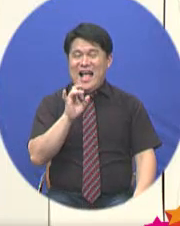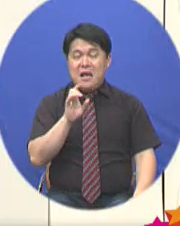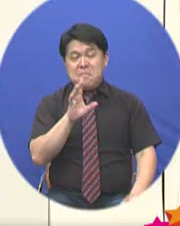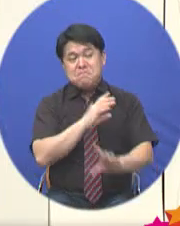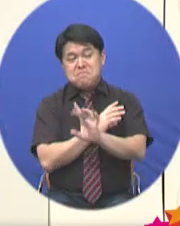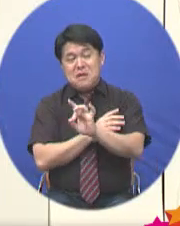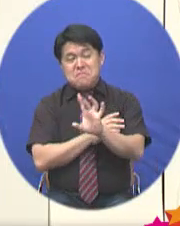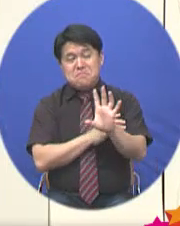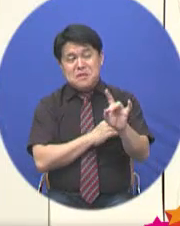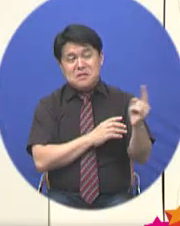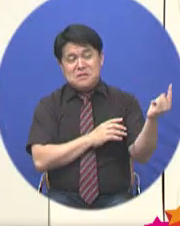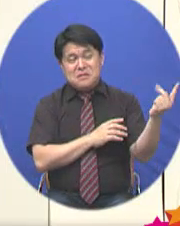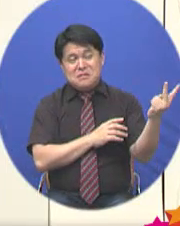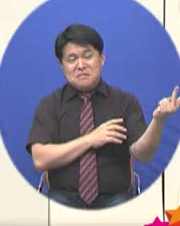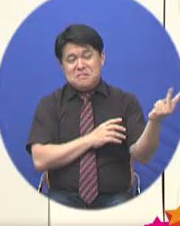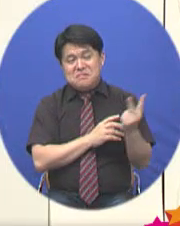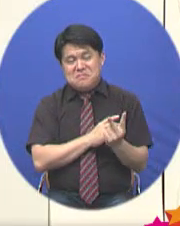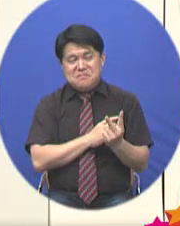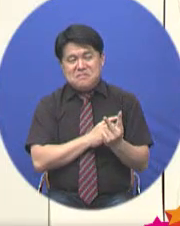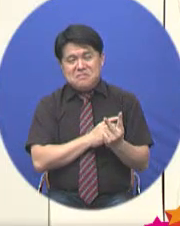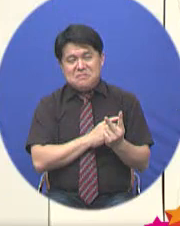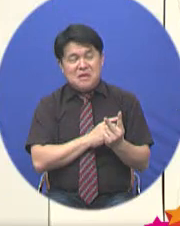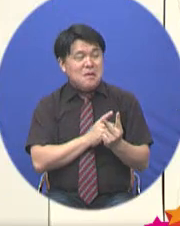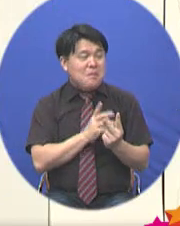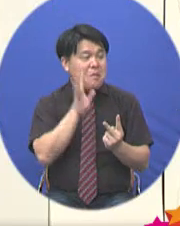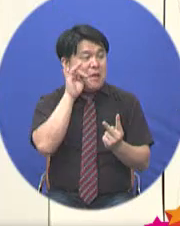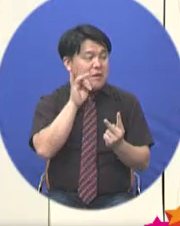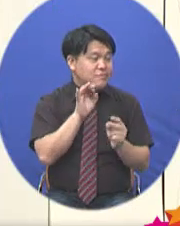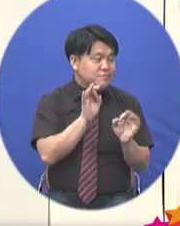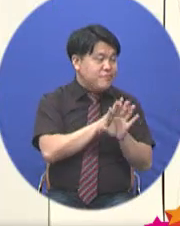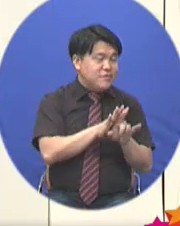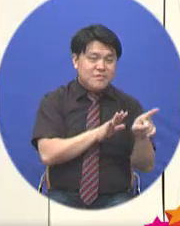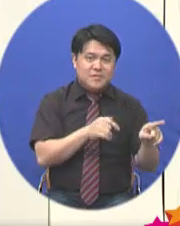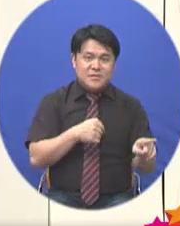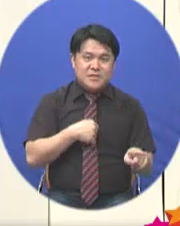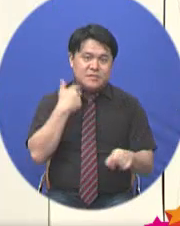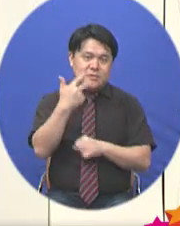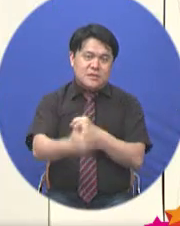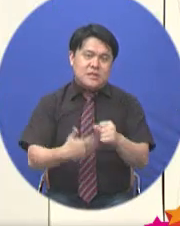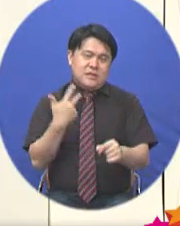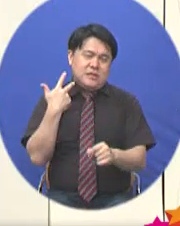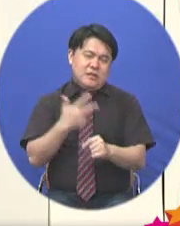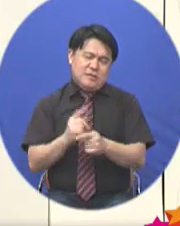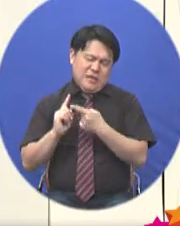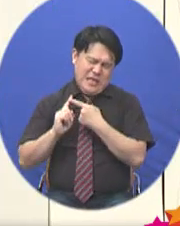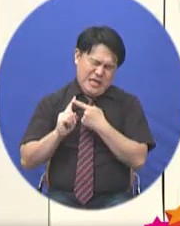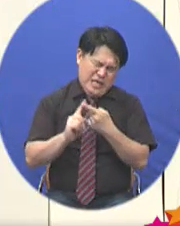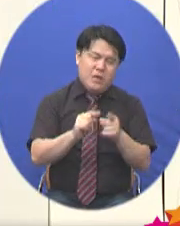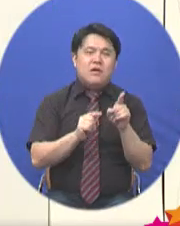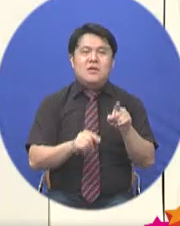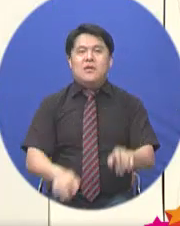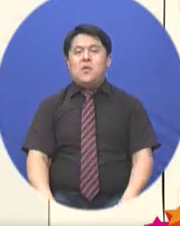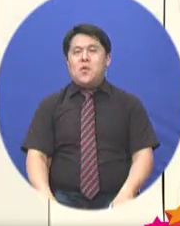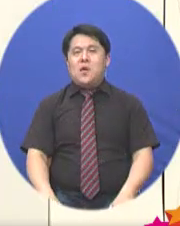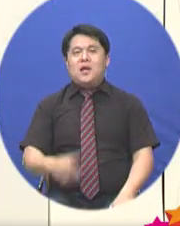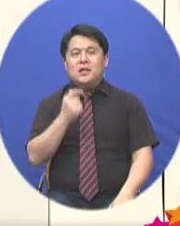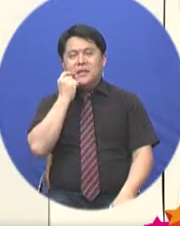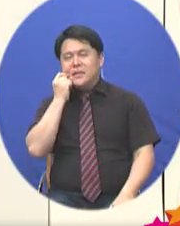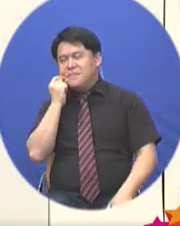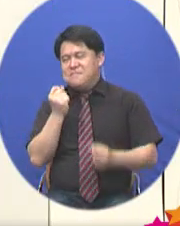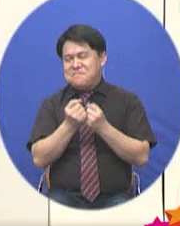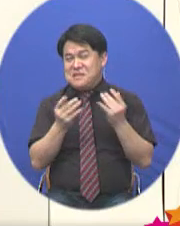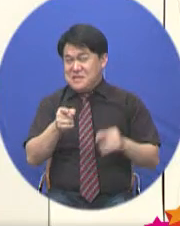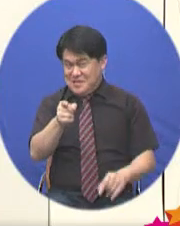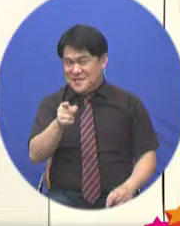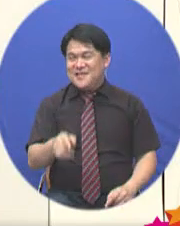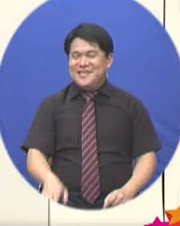어쩌다가 뭐 한두 명씩 오면은 좀 다니다가 안 나와버려요. 왜냐면 저는 지금 7년째 다니고 있어요. 야, 어머나. 인기가 좋으시겠네.